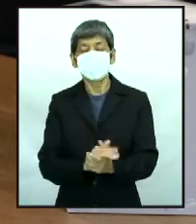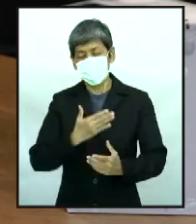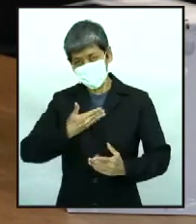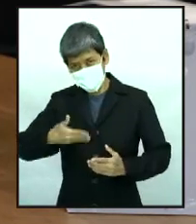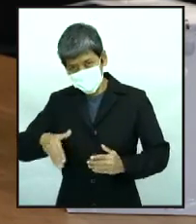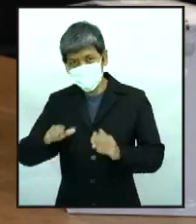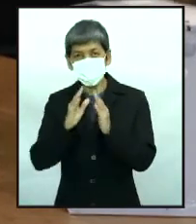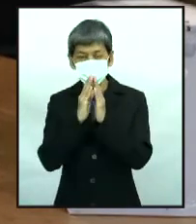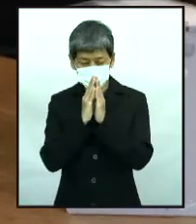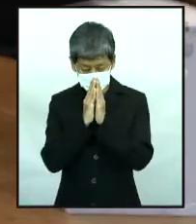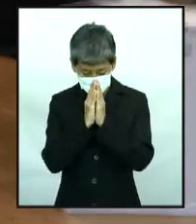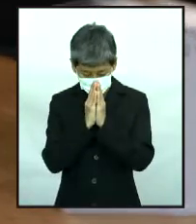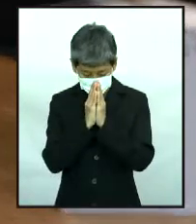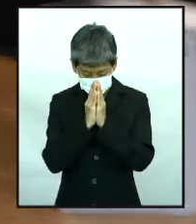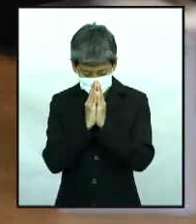วัสดีค่ะ